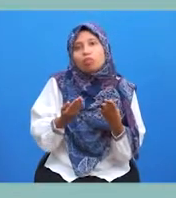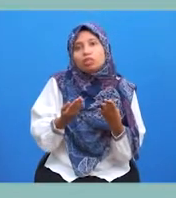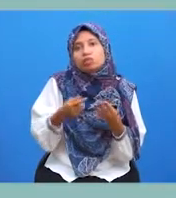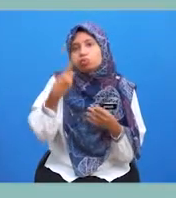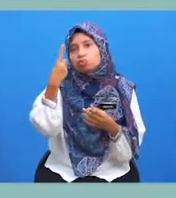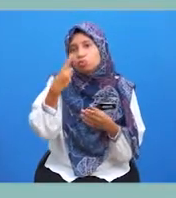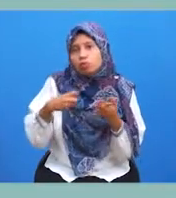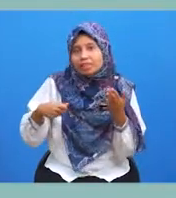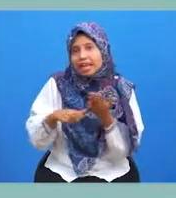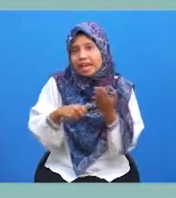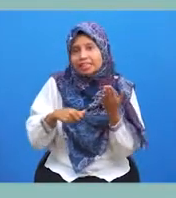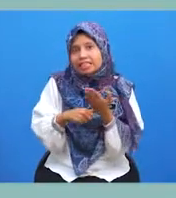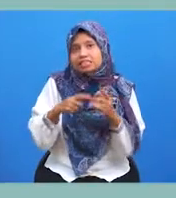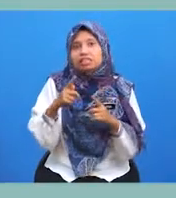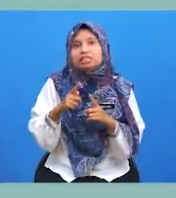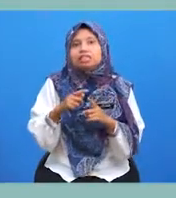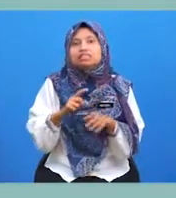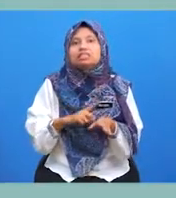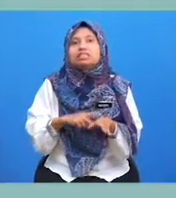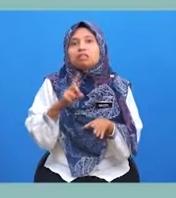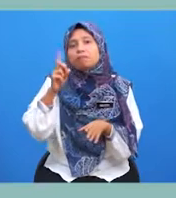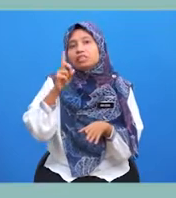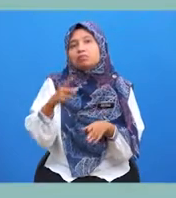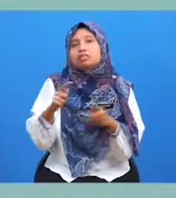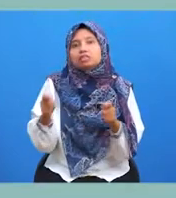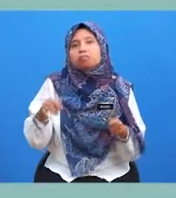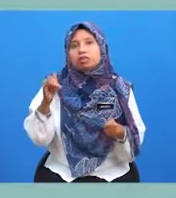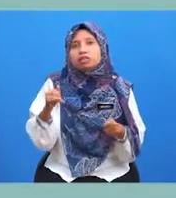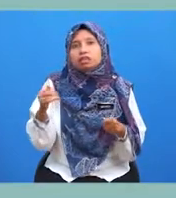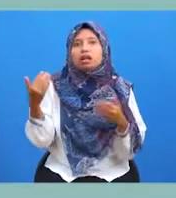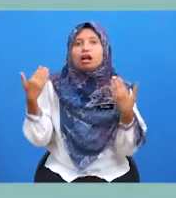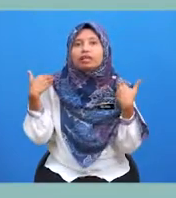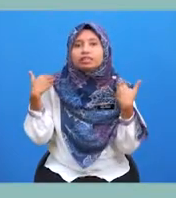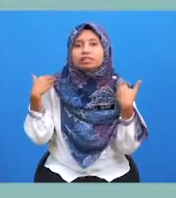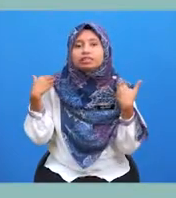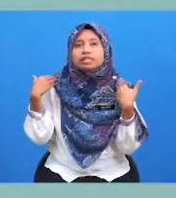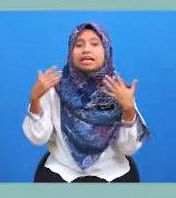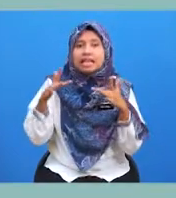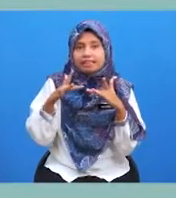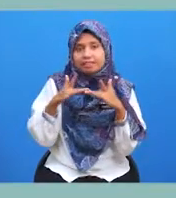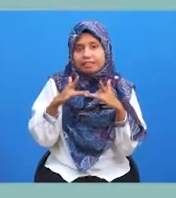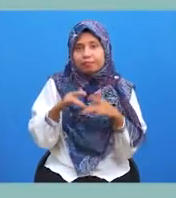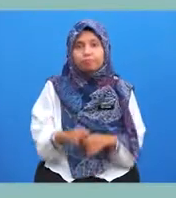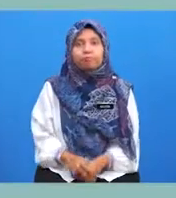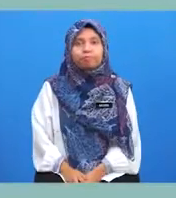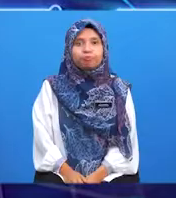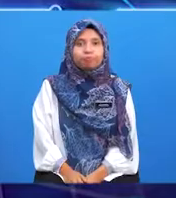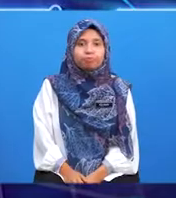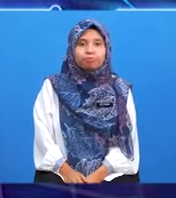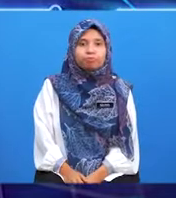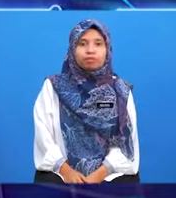dibawa untuk diakses di mana-mana tempat yang mempunyai jaringan